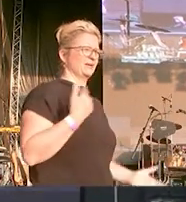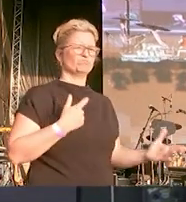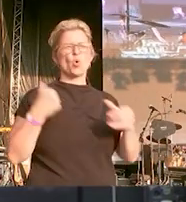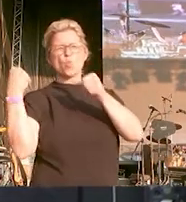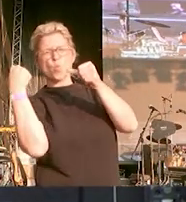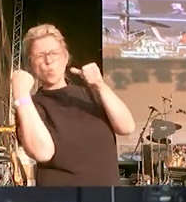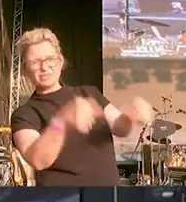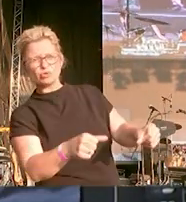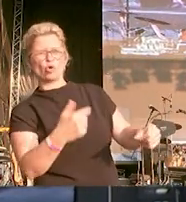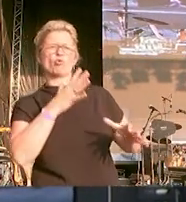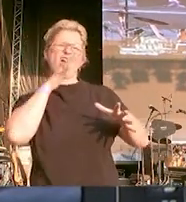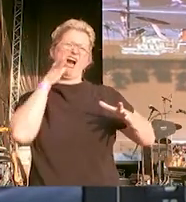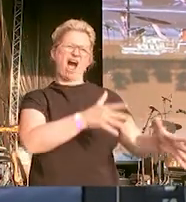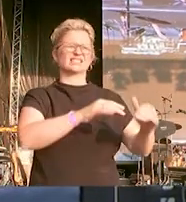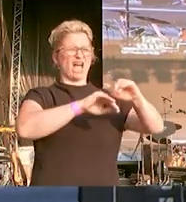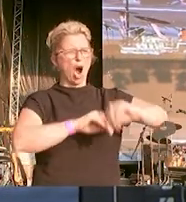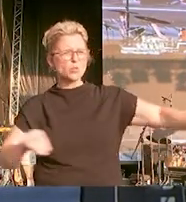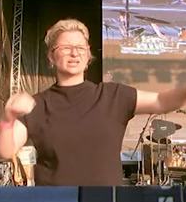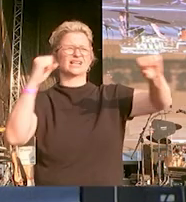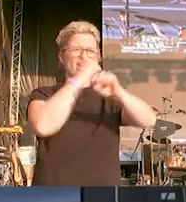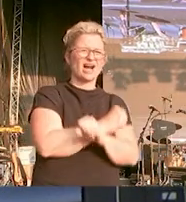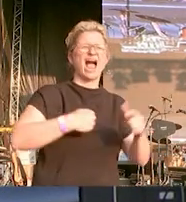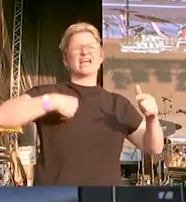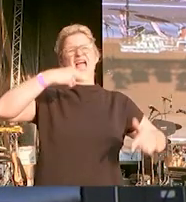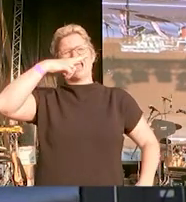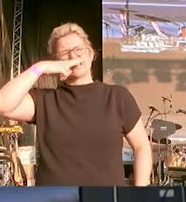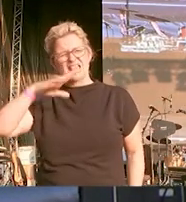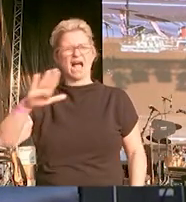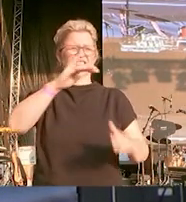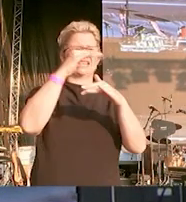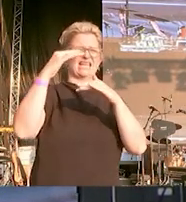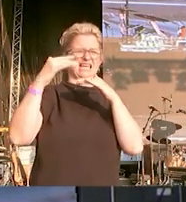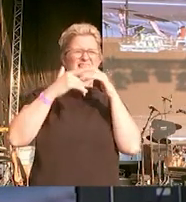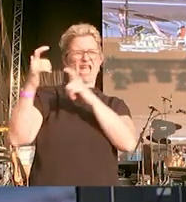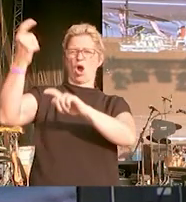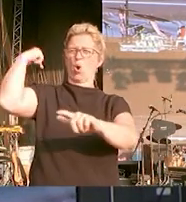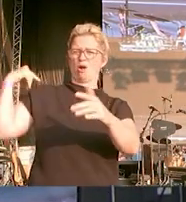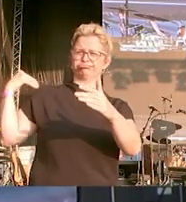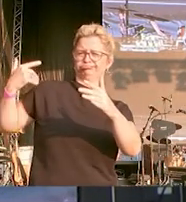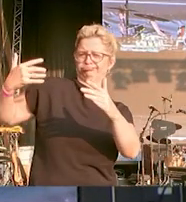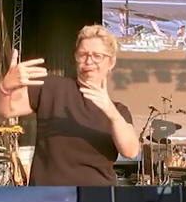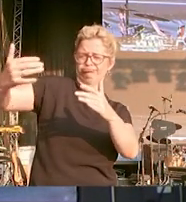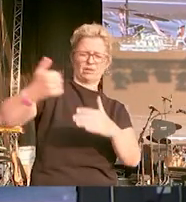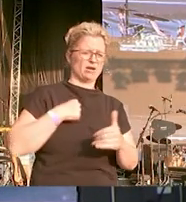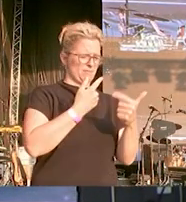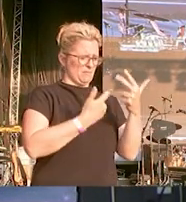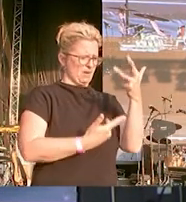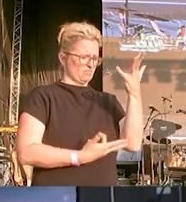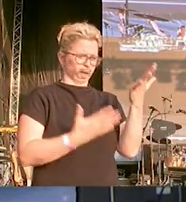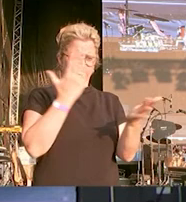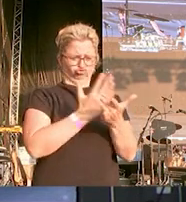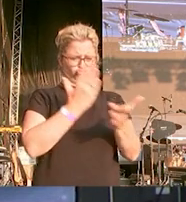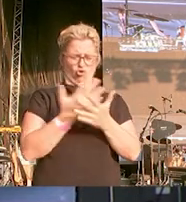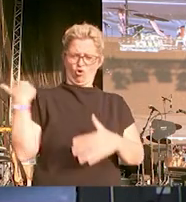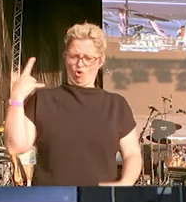und Ausgrenzung, nach Sklaverei und dem Naziterror in den letzten Jahrhunderten, ja, da stehen wir doch heute